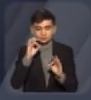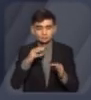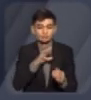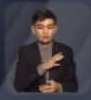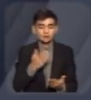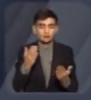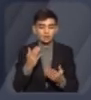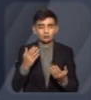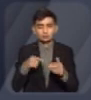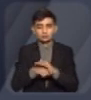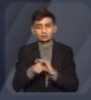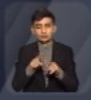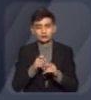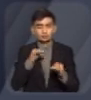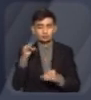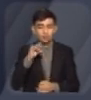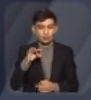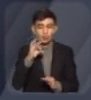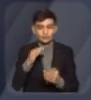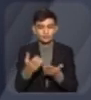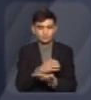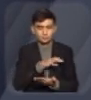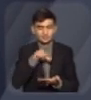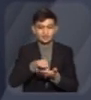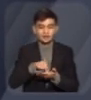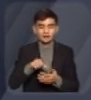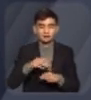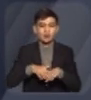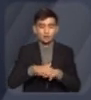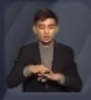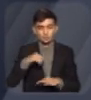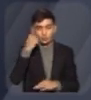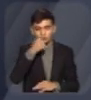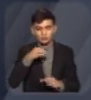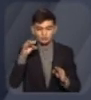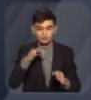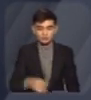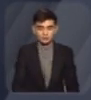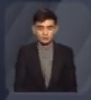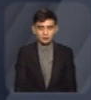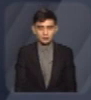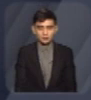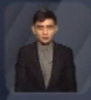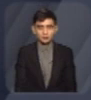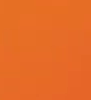дне? Уникальная история от очередного победителя конкурса «Народные итоги года».